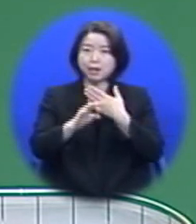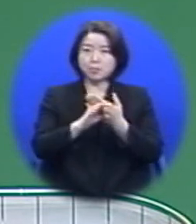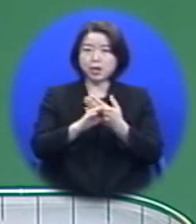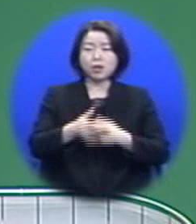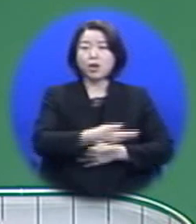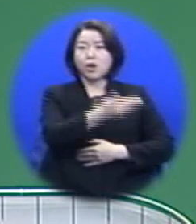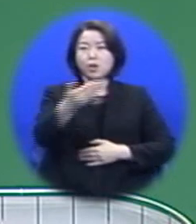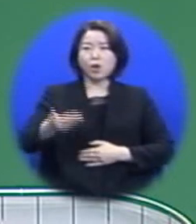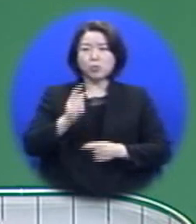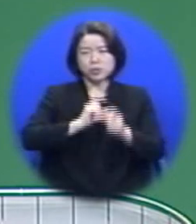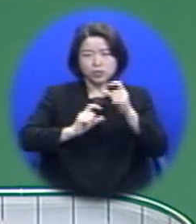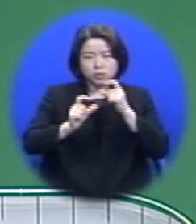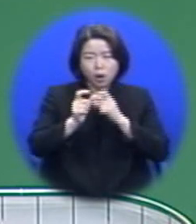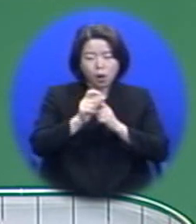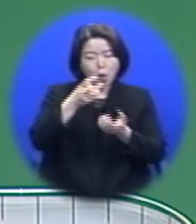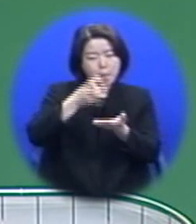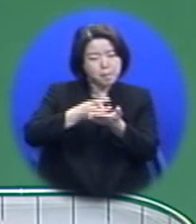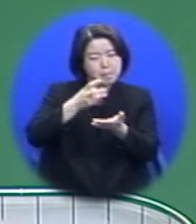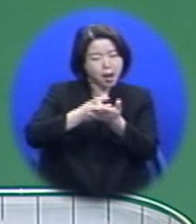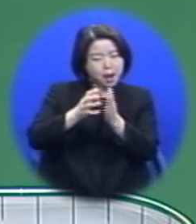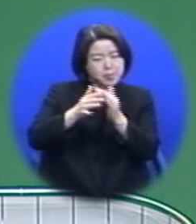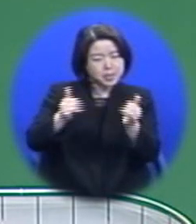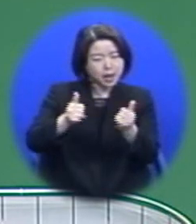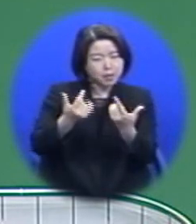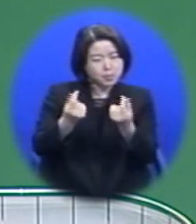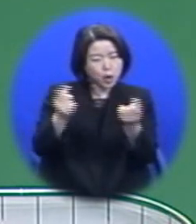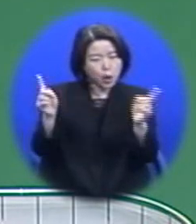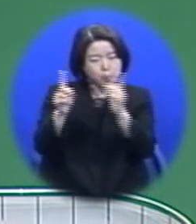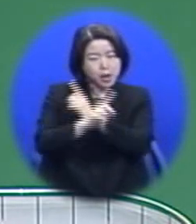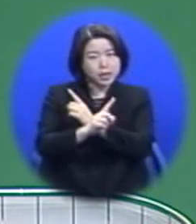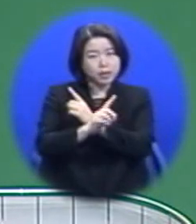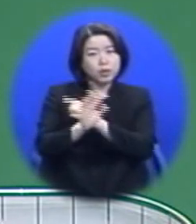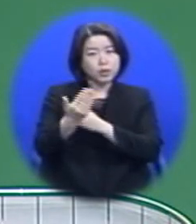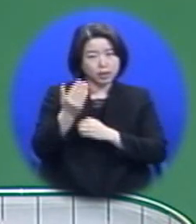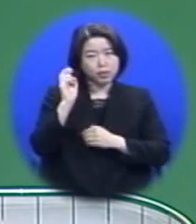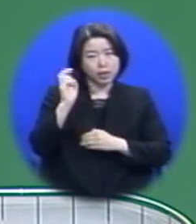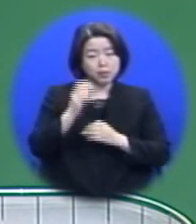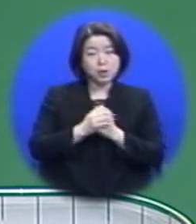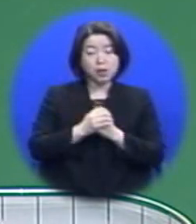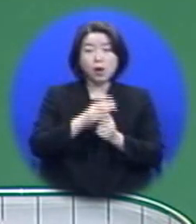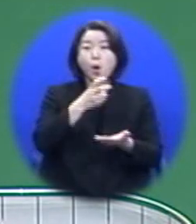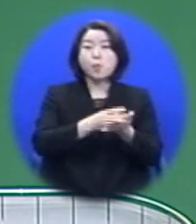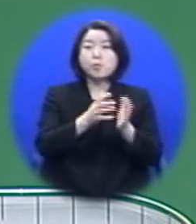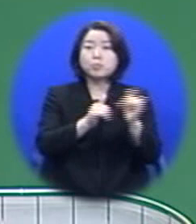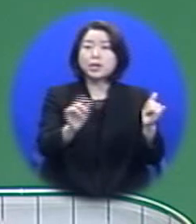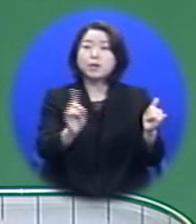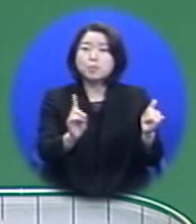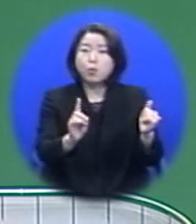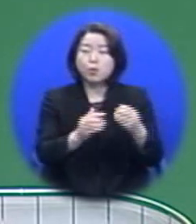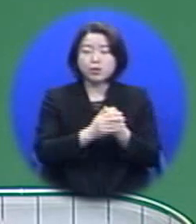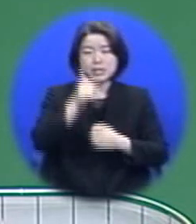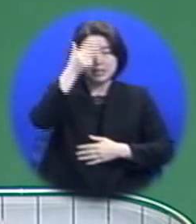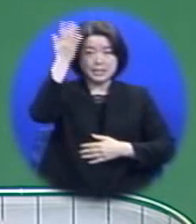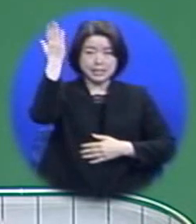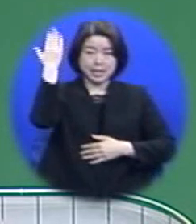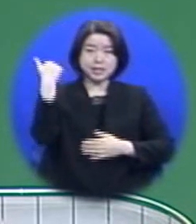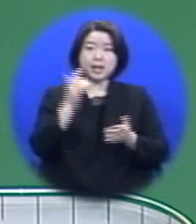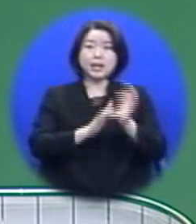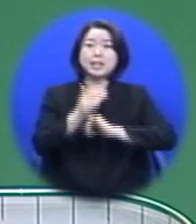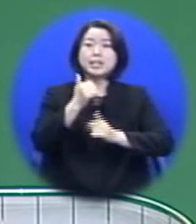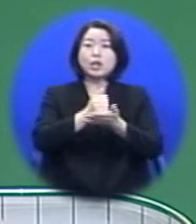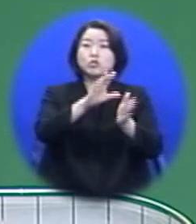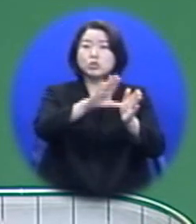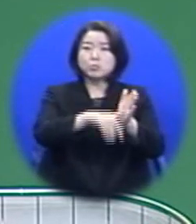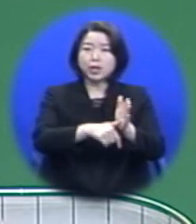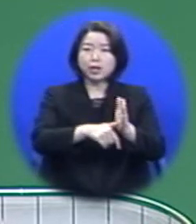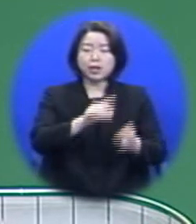점점점 바리새인처럼 되고 맙니다인 어떤 사람입니까 예수님 당시 때 가장 경건하고